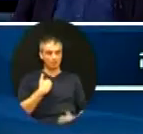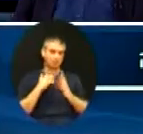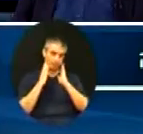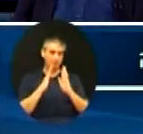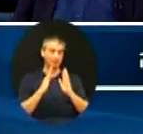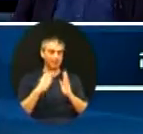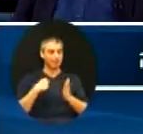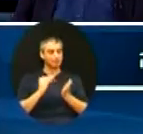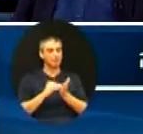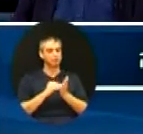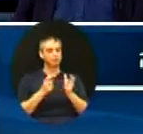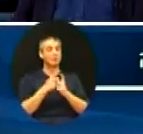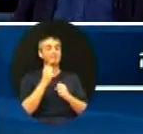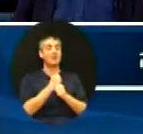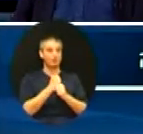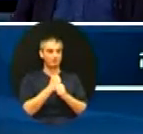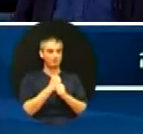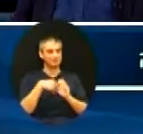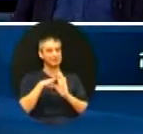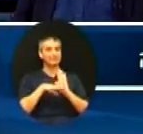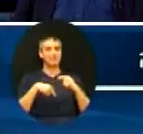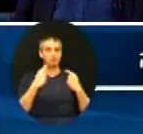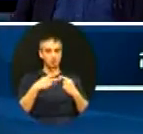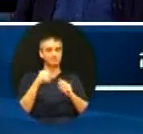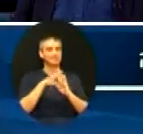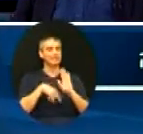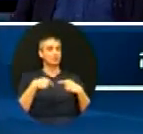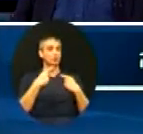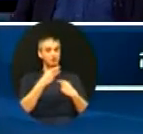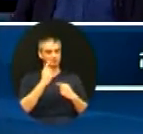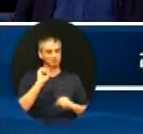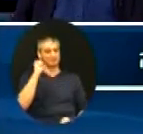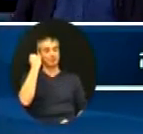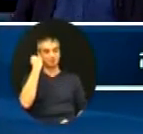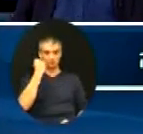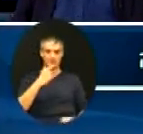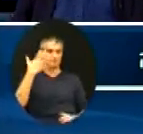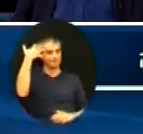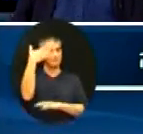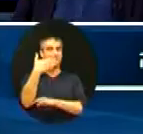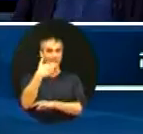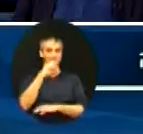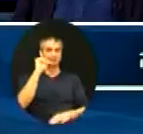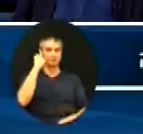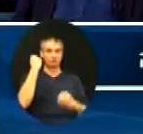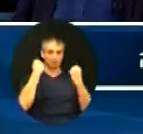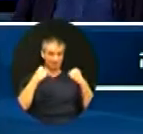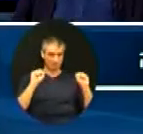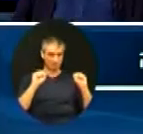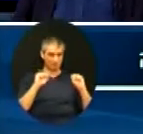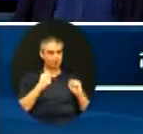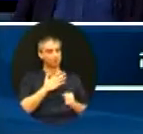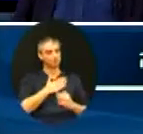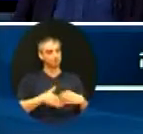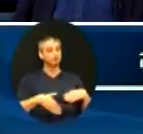מאמינה שהנחיצות של מפלגת העבודה, סדר היום שלה, סדר יום שהוא ציוני, ממלכתי, סוציאל דמוקרטי,